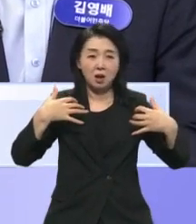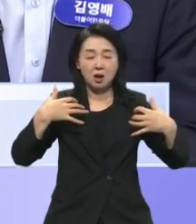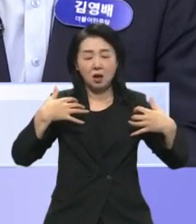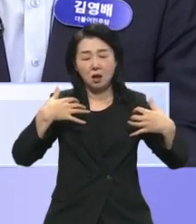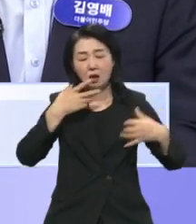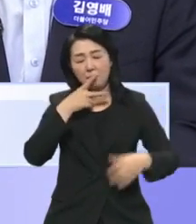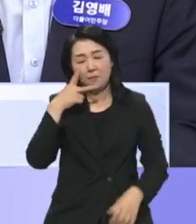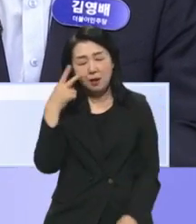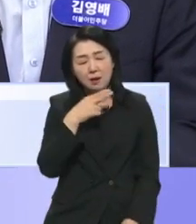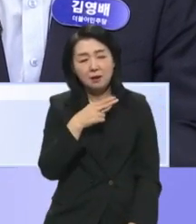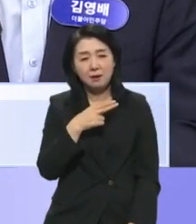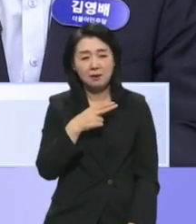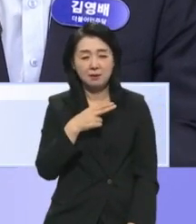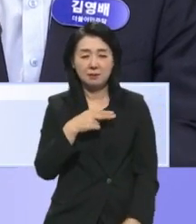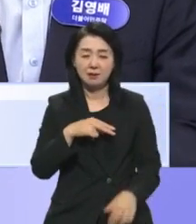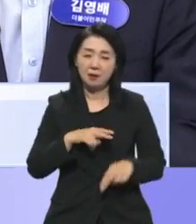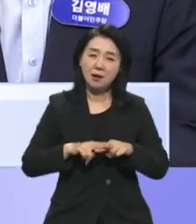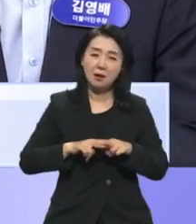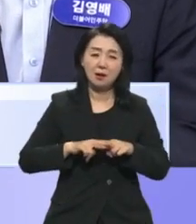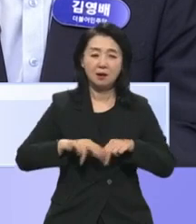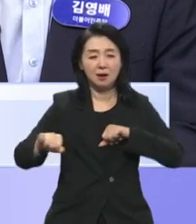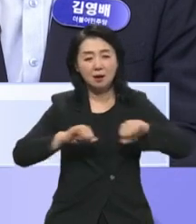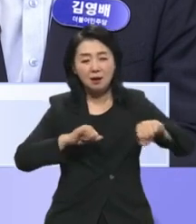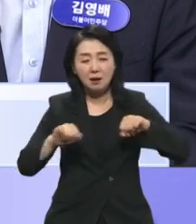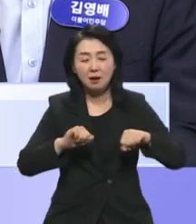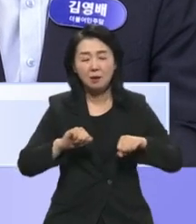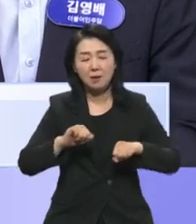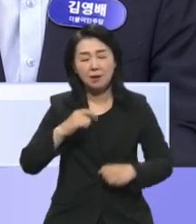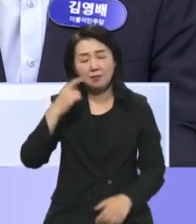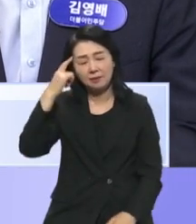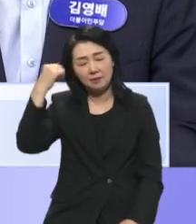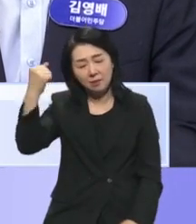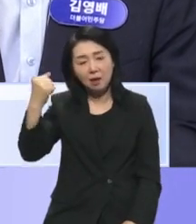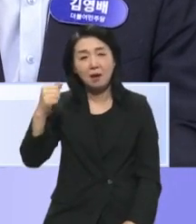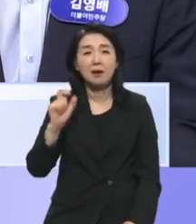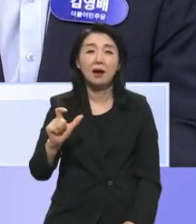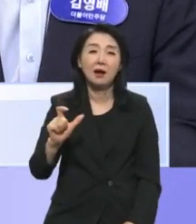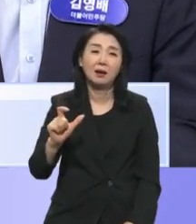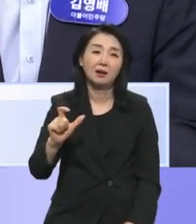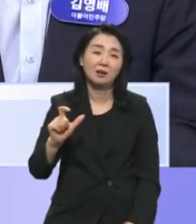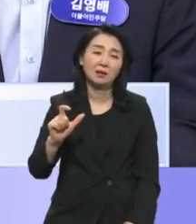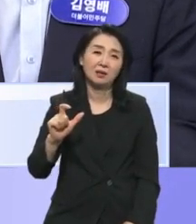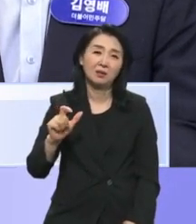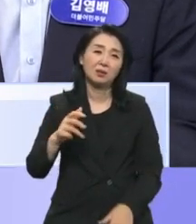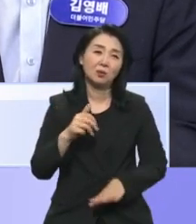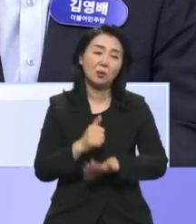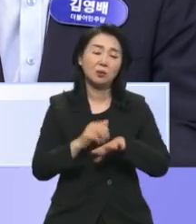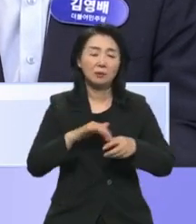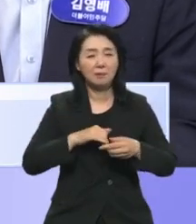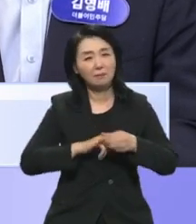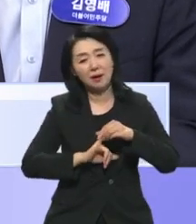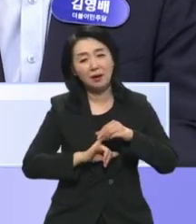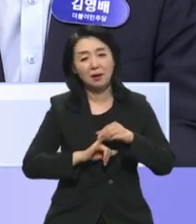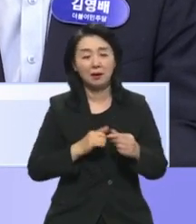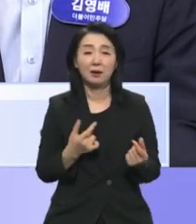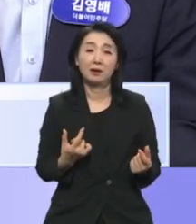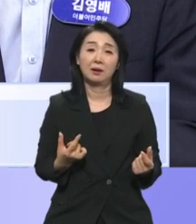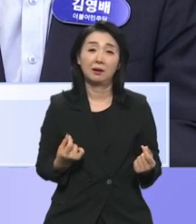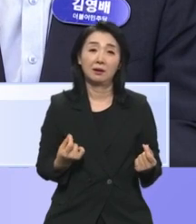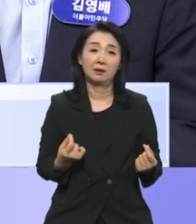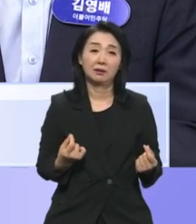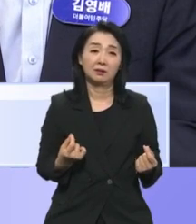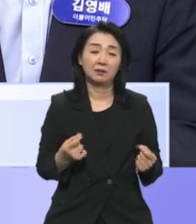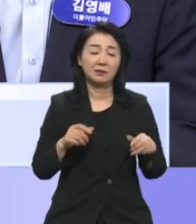한게 대단한 정신력이죠 이제 좀 막다른 길에 온 거 같아요 그러니까 저는 좀